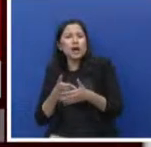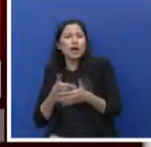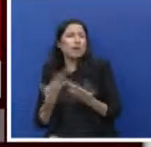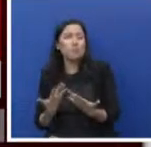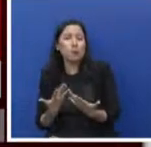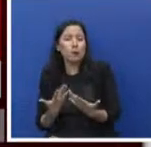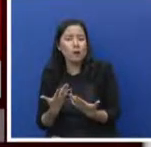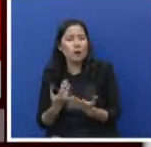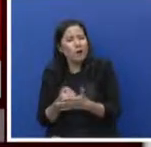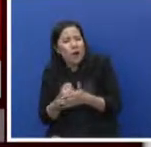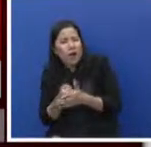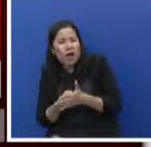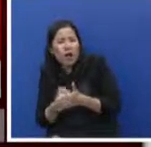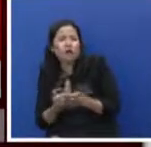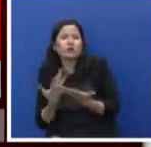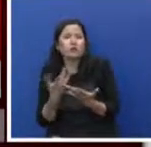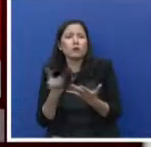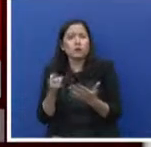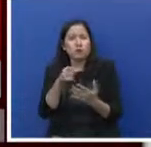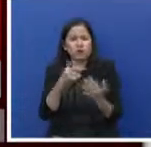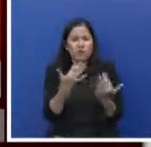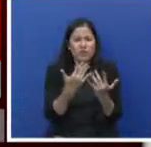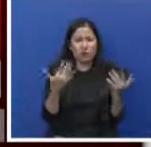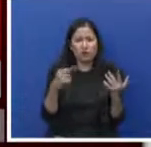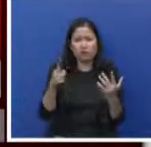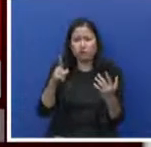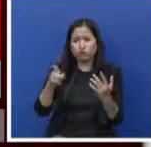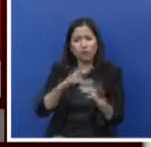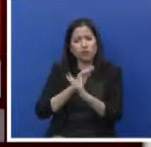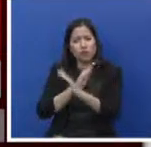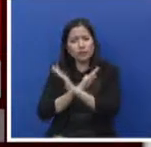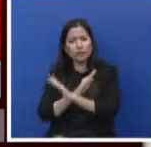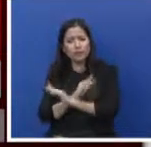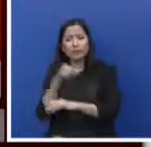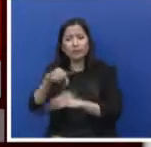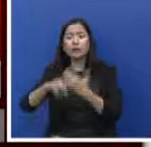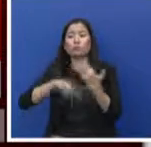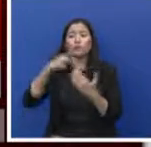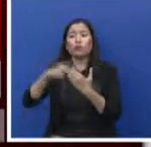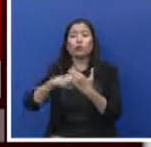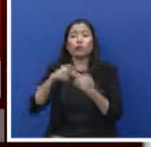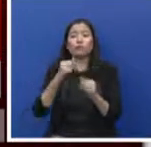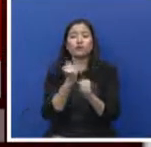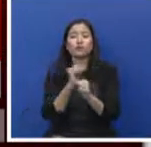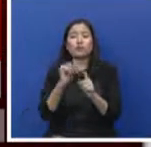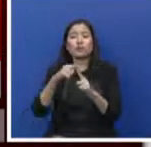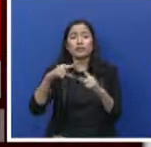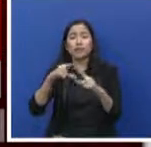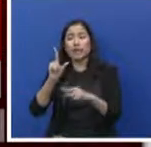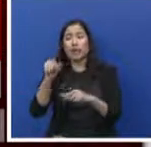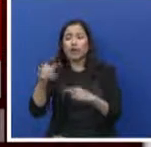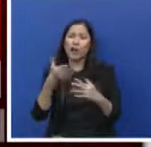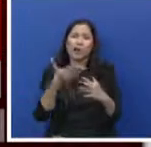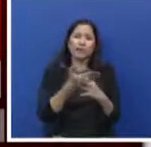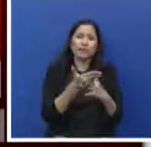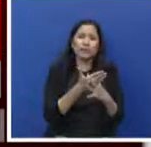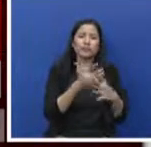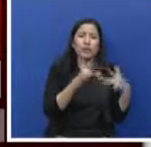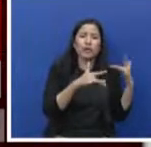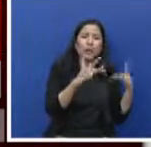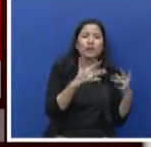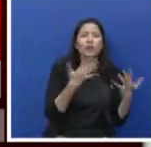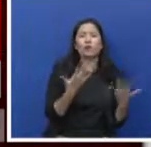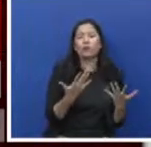dihadapi dan mungkin masyarakat perlu tahu untuk diantisipasi karena ini ada era digital dan program digital begitu ya, khususnya juga akses internet atau mungkin